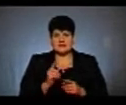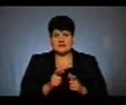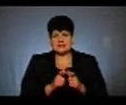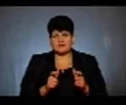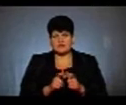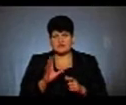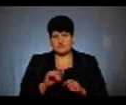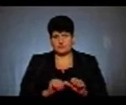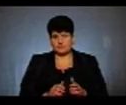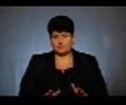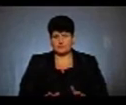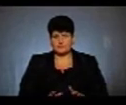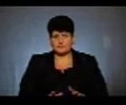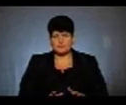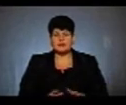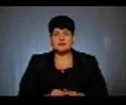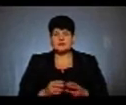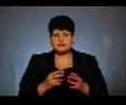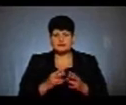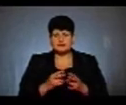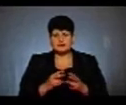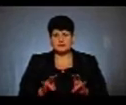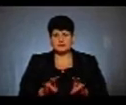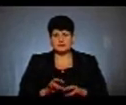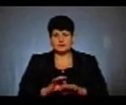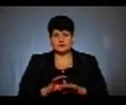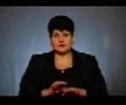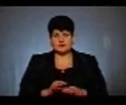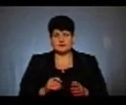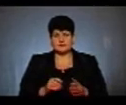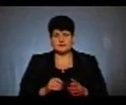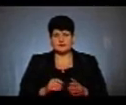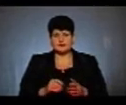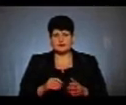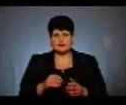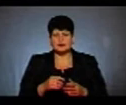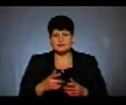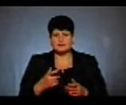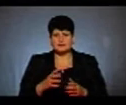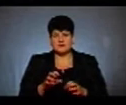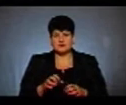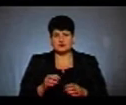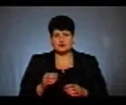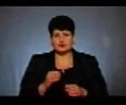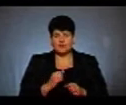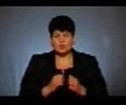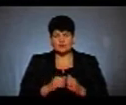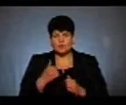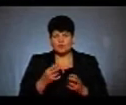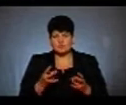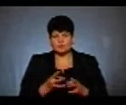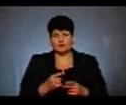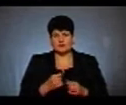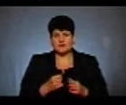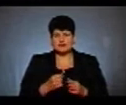усе оформлення. Необхідно проводити вакцинацію животних єжегодно. Необхідно проводити вакцинацію тварин щорічно, один раз на рік. Цього буде